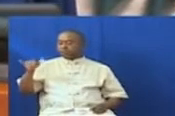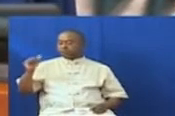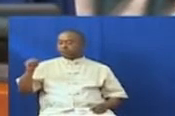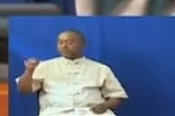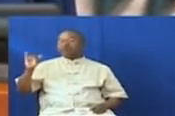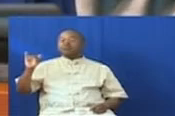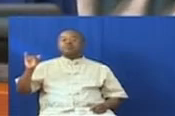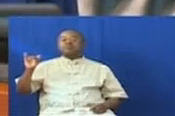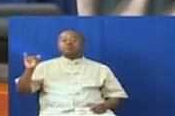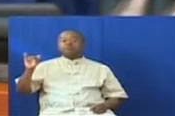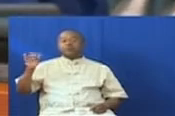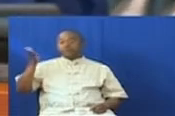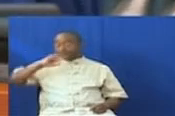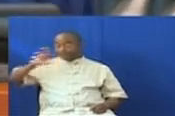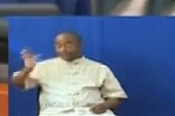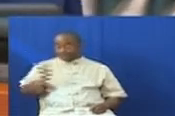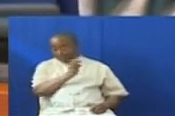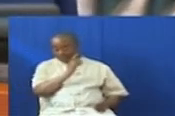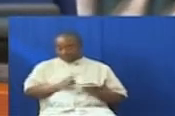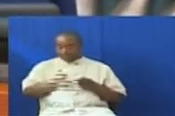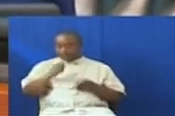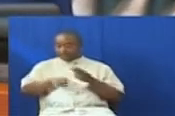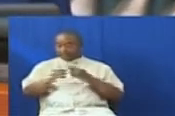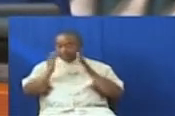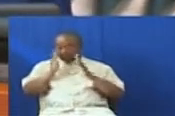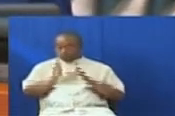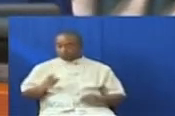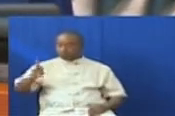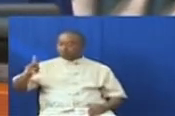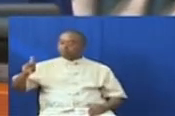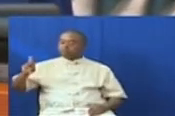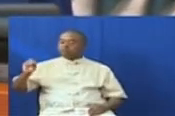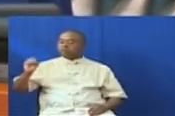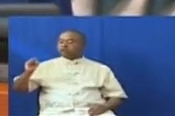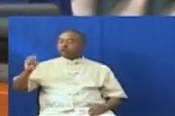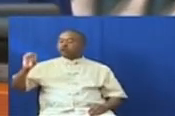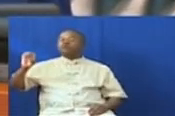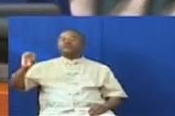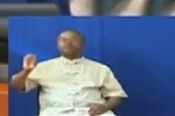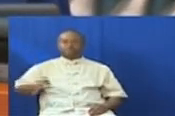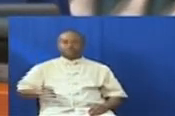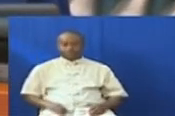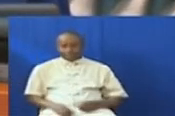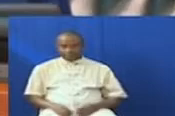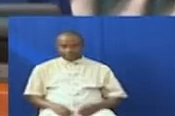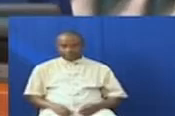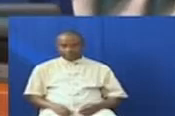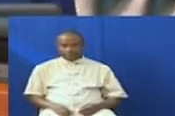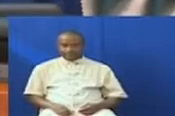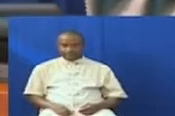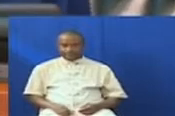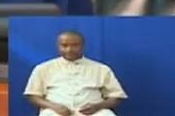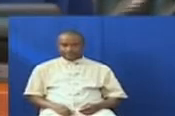mheshimiwa Rose Kamili, mheshimiwa Jaffari Michael